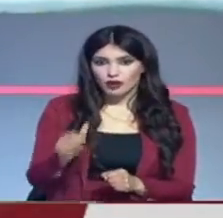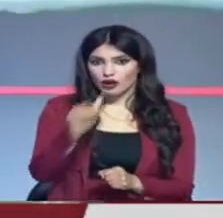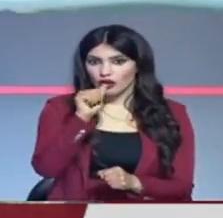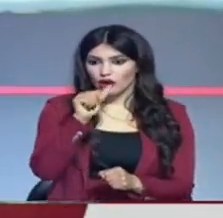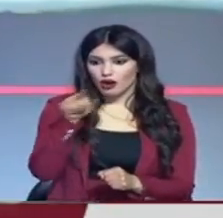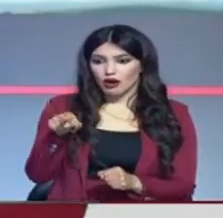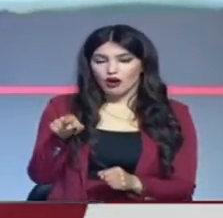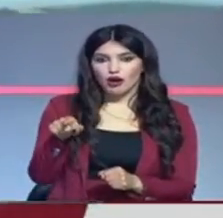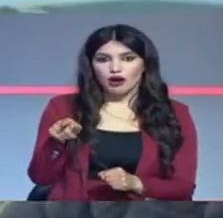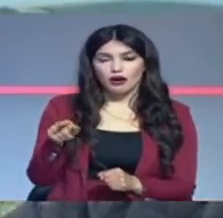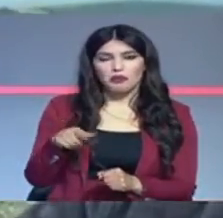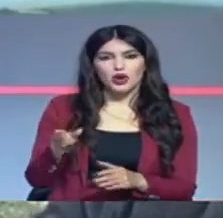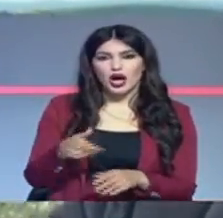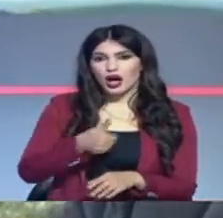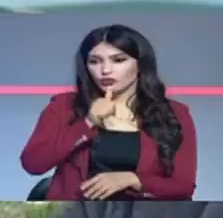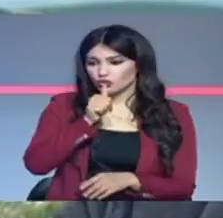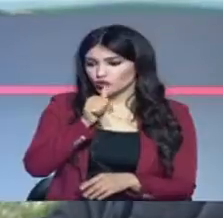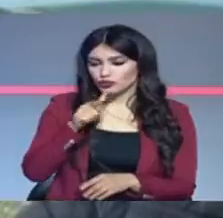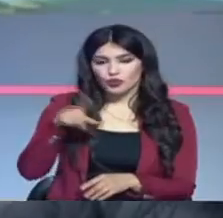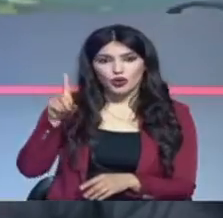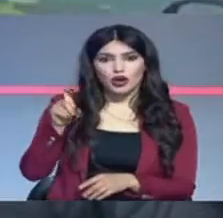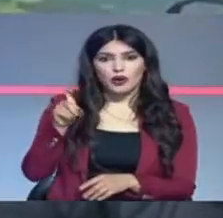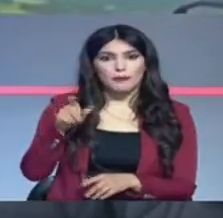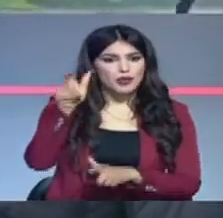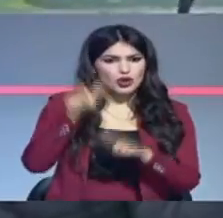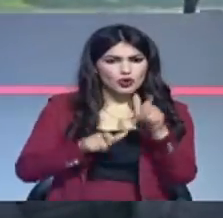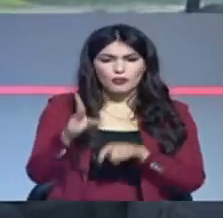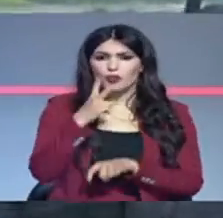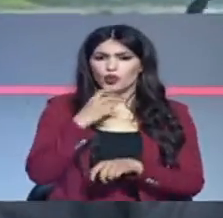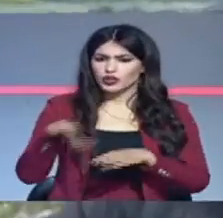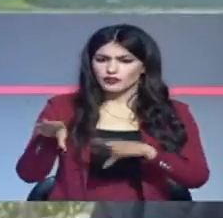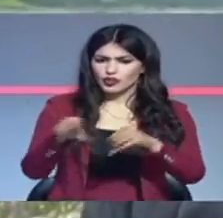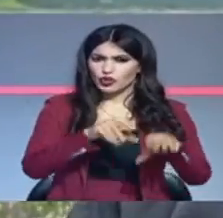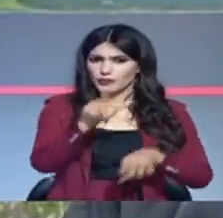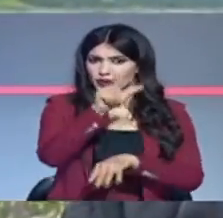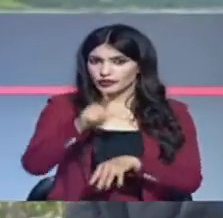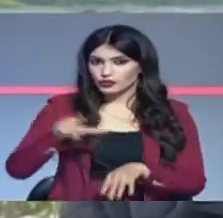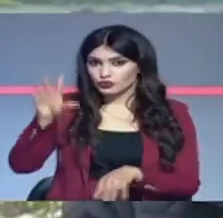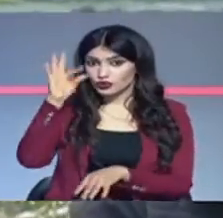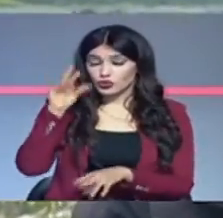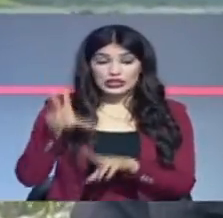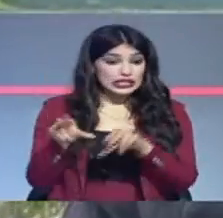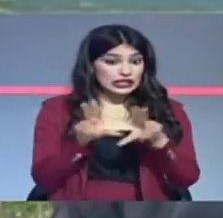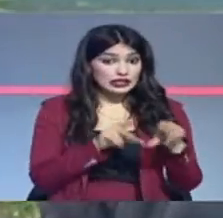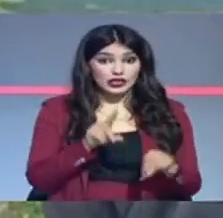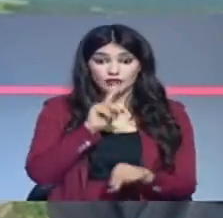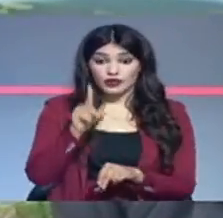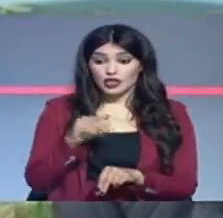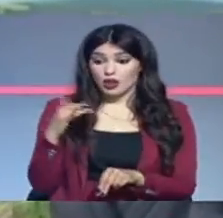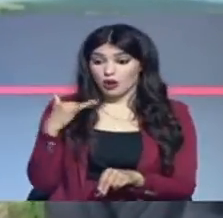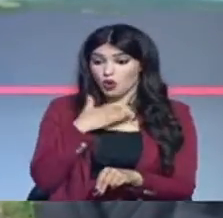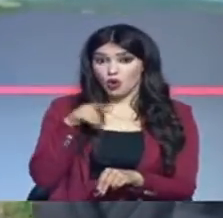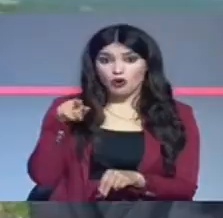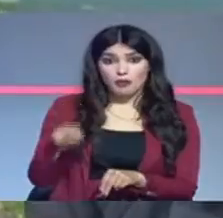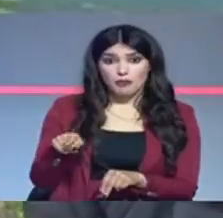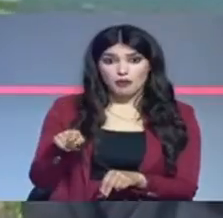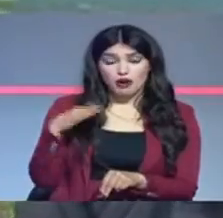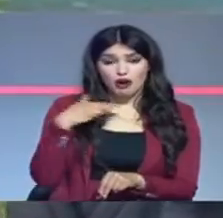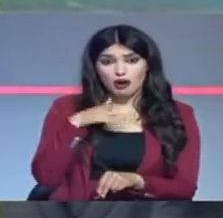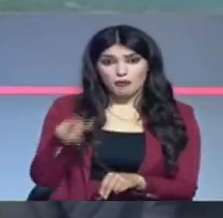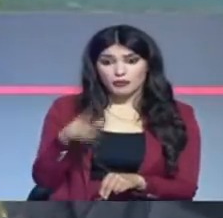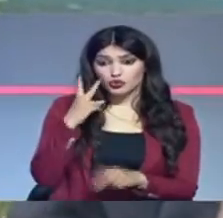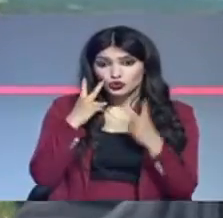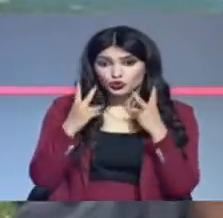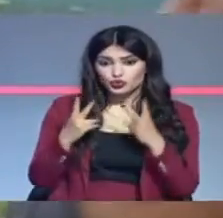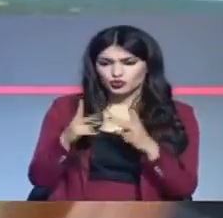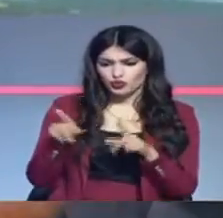فيه اخواتنا معناها معناها في جميع الجهات في تونس كيف يعني التلوث البيئي اللي موجوده حتى نشوف